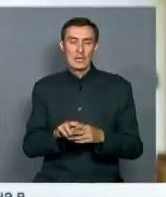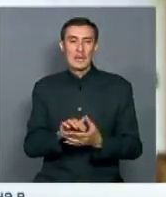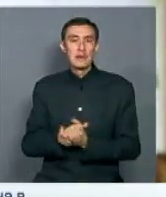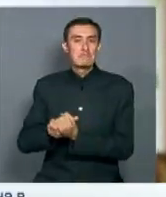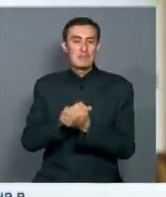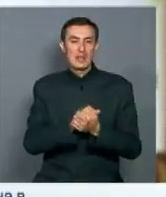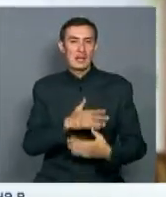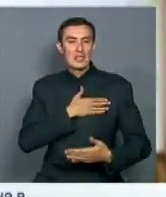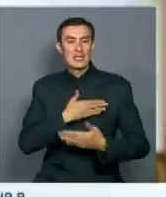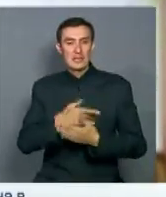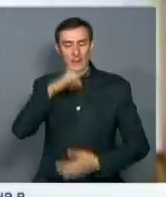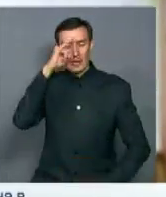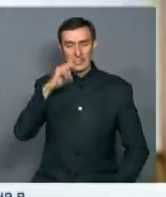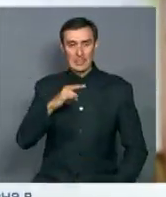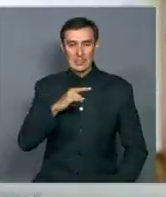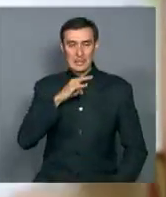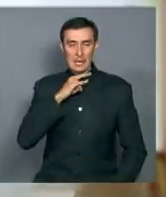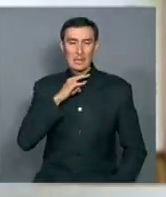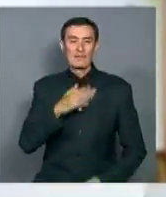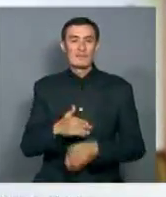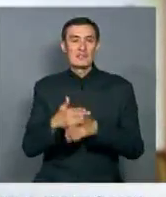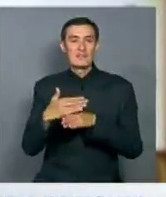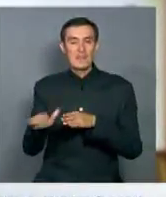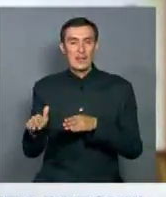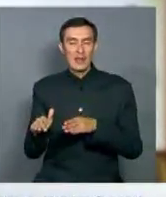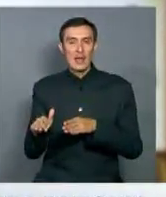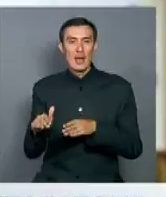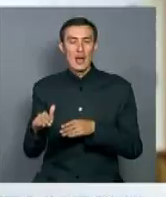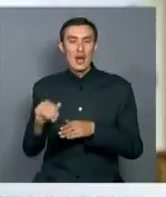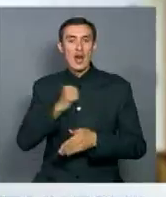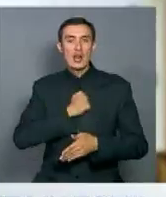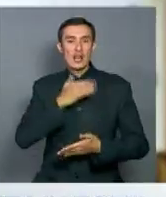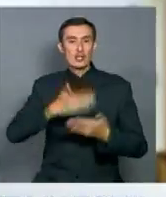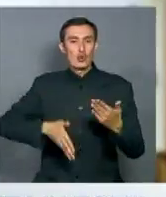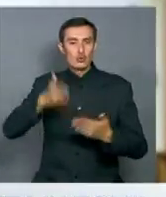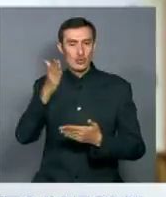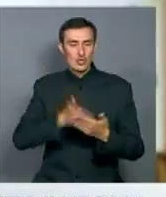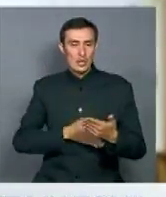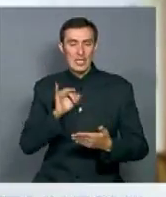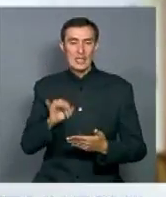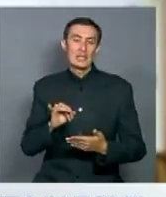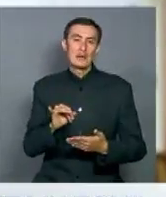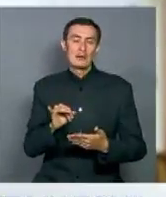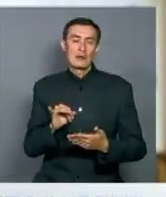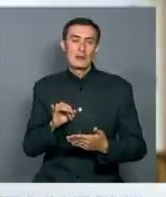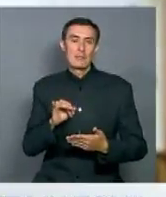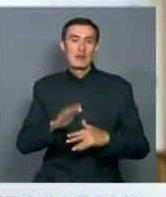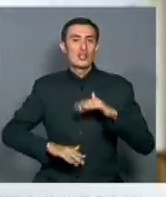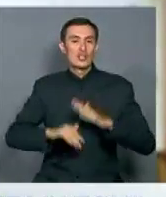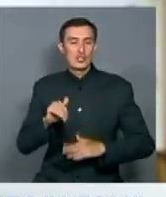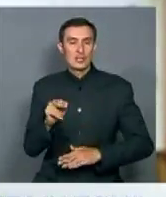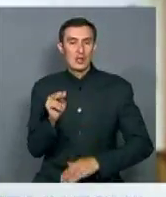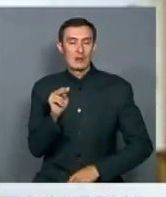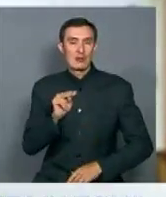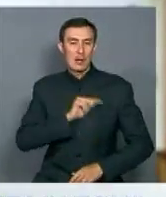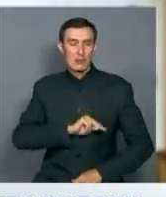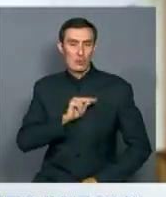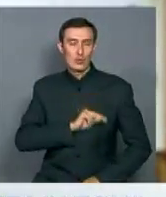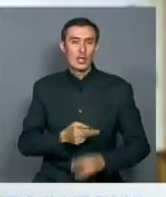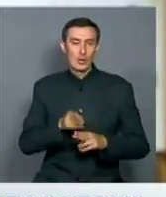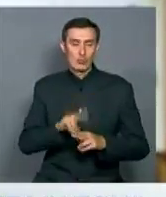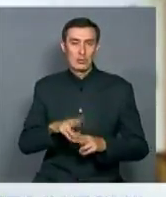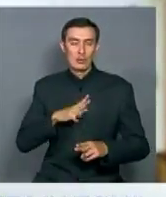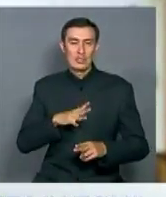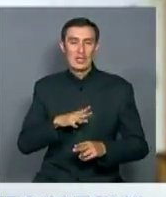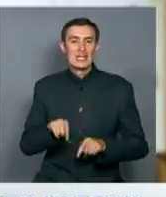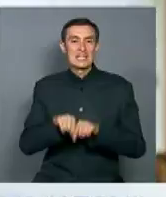инициатив Казахстана в сфере разоружения, а также тех практических шагов, который же предпринят был нашей страной по созданию